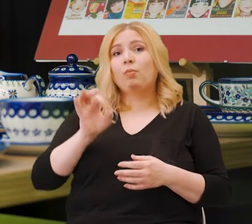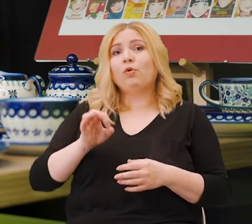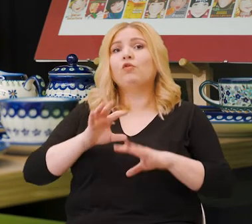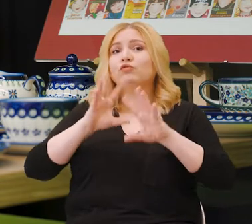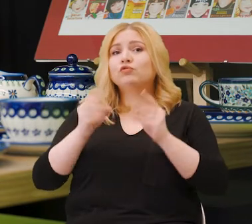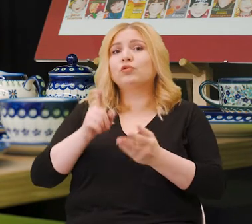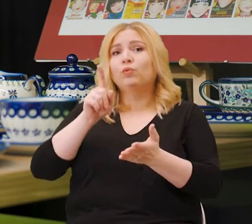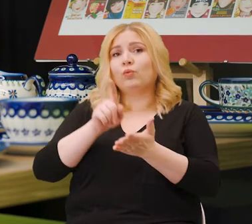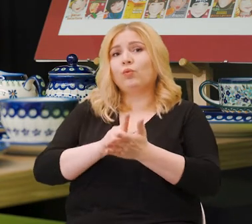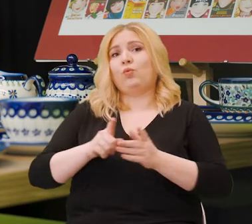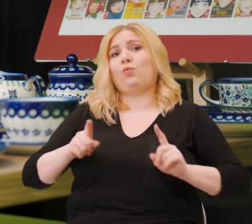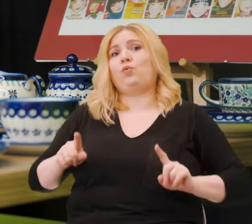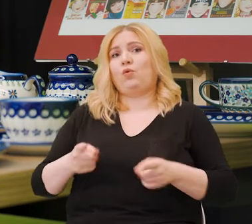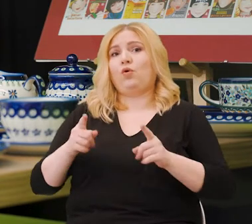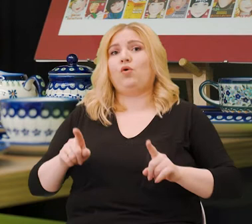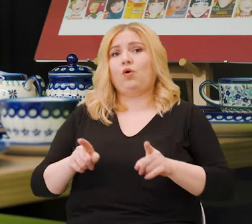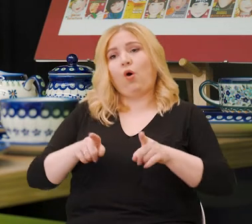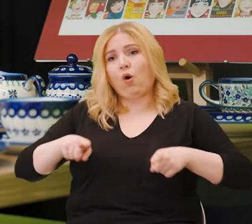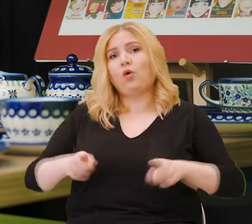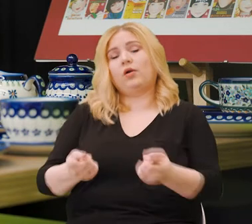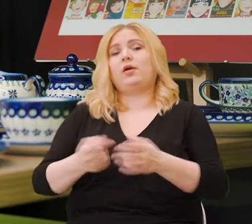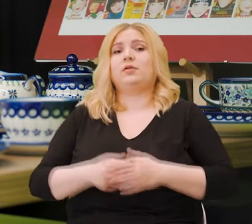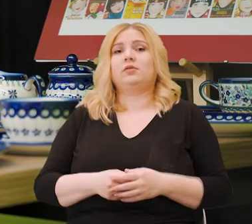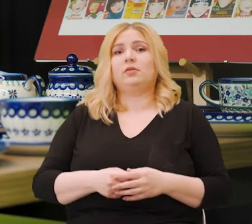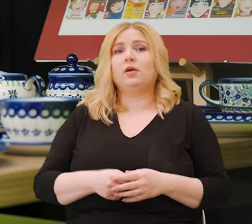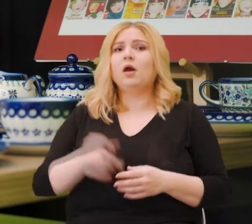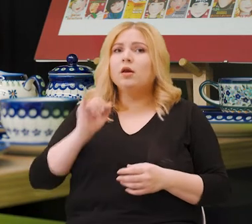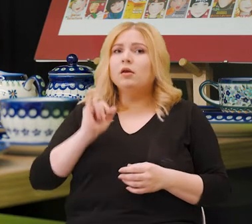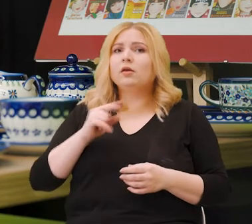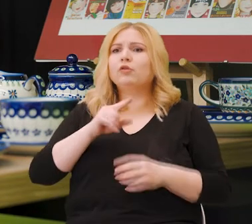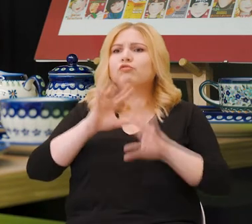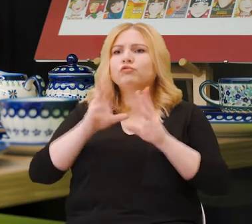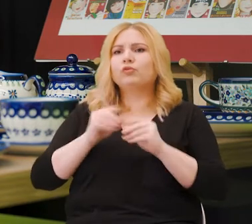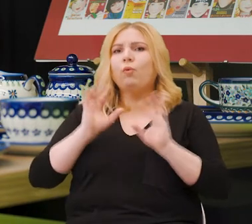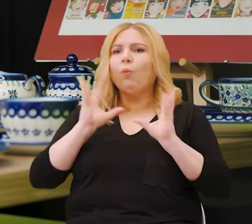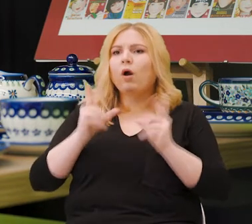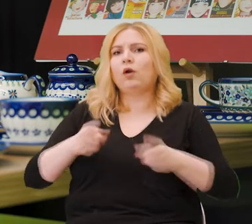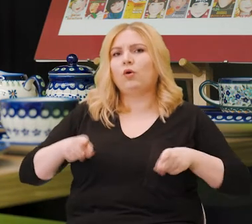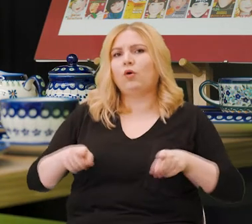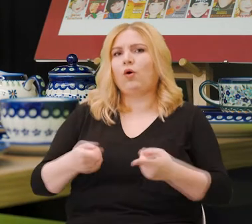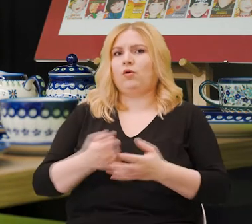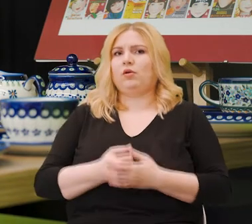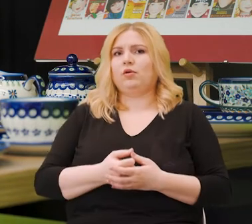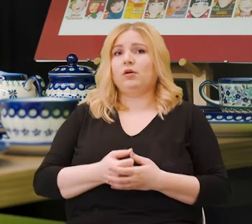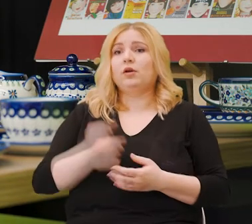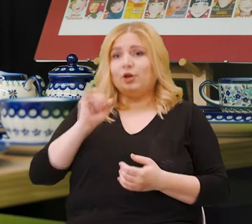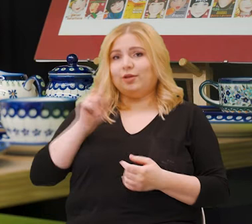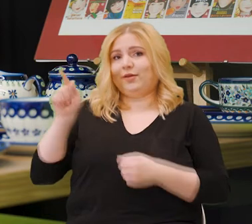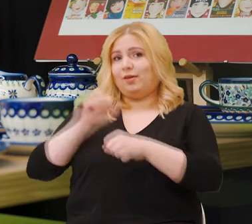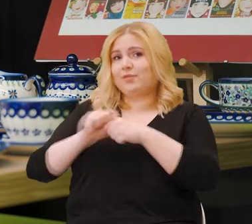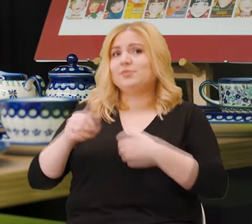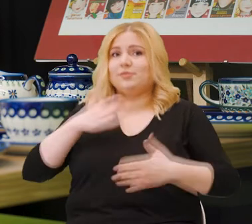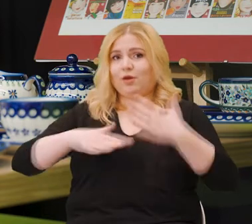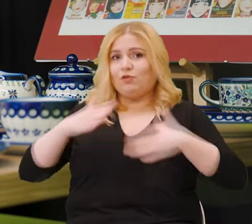poradziła sobie z twoimi organizacyjnymi zapędami. I to tak taktownie, że w ogóle tego nie odczułaś. A jeszcze